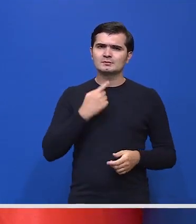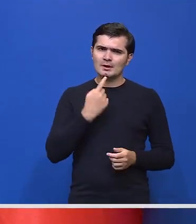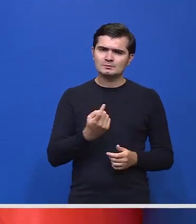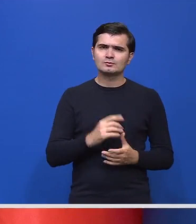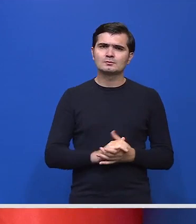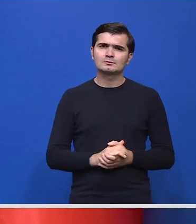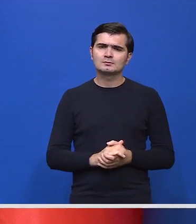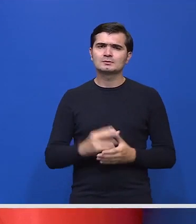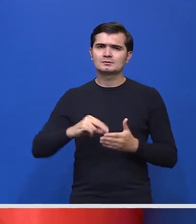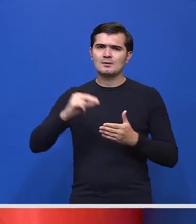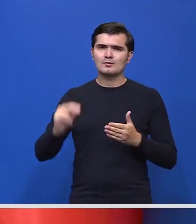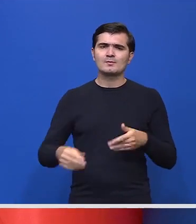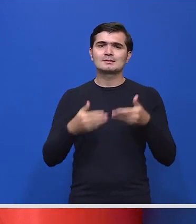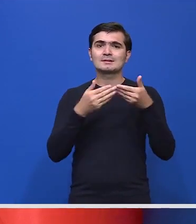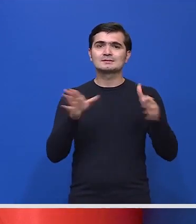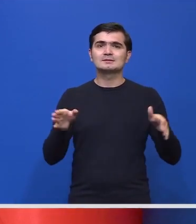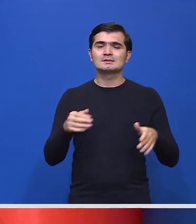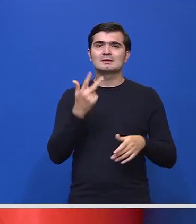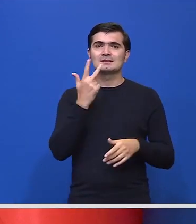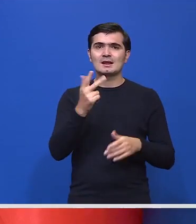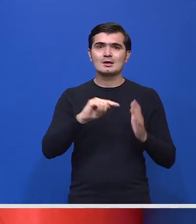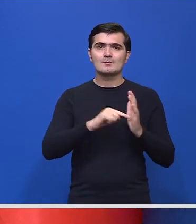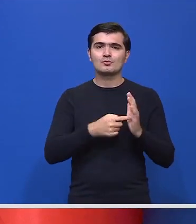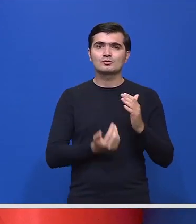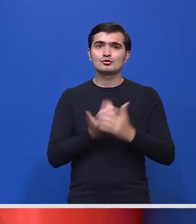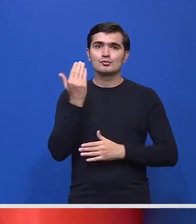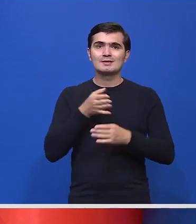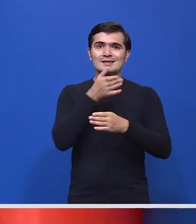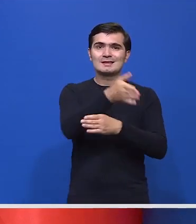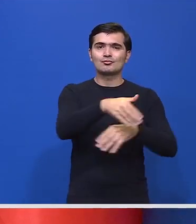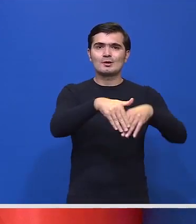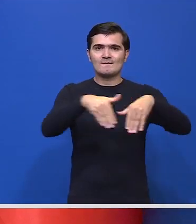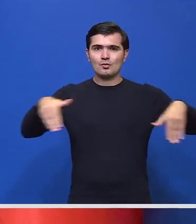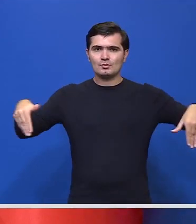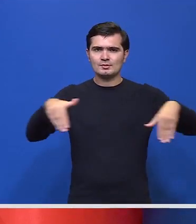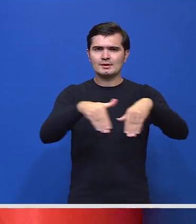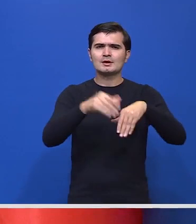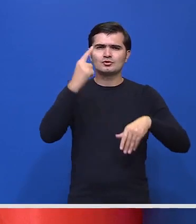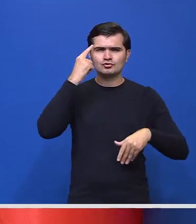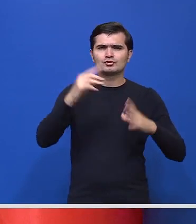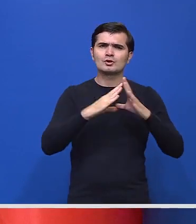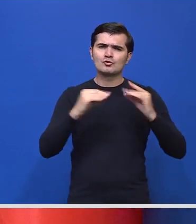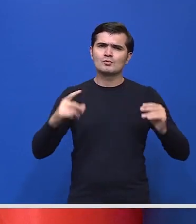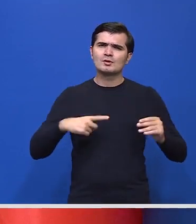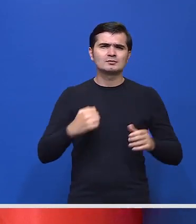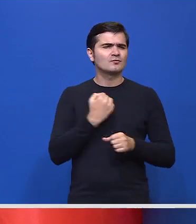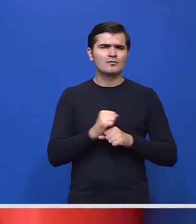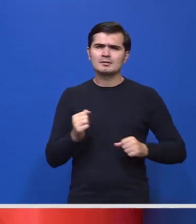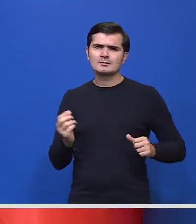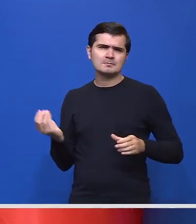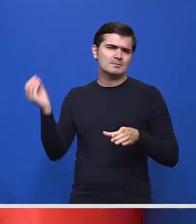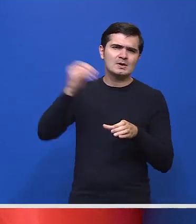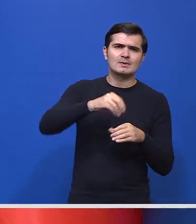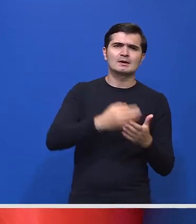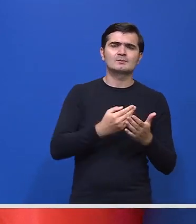și aprobarea deschiderii a 3 noi puncte de trecere a frontierei. Știți că țara noastră este extrem de implicată în a